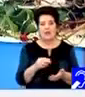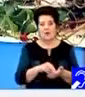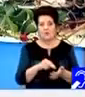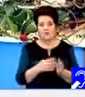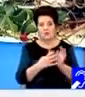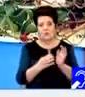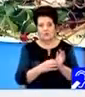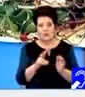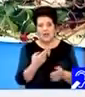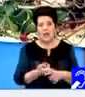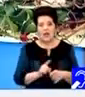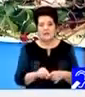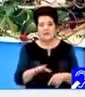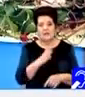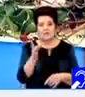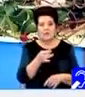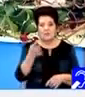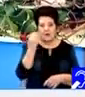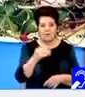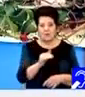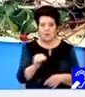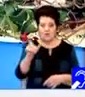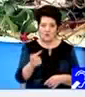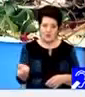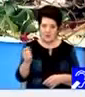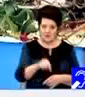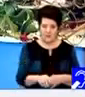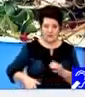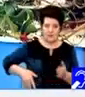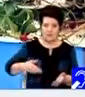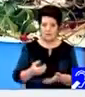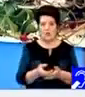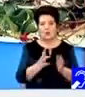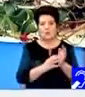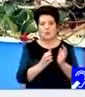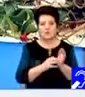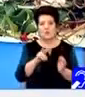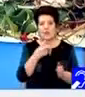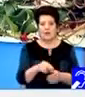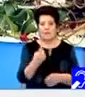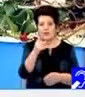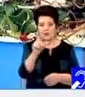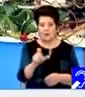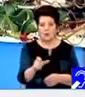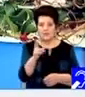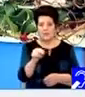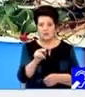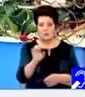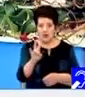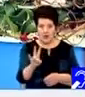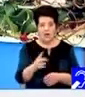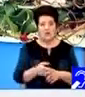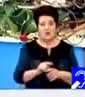Pentru fiecare oficial străin care ajunge în Republica Moldova, statul va scoate din buget câte 900 de lei pentru un dejun. Tot atâta costă